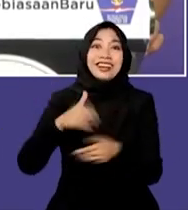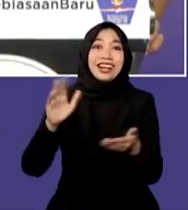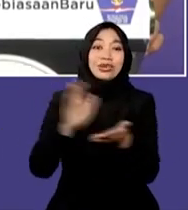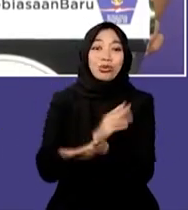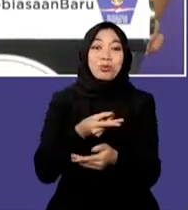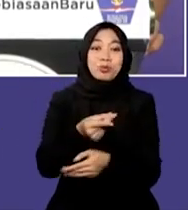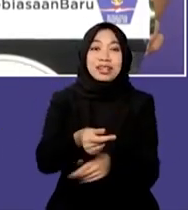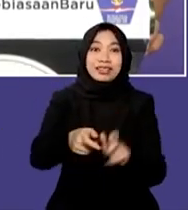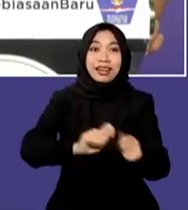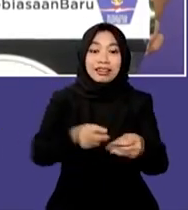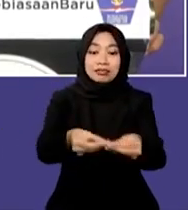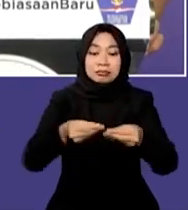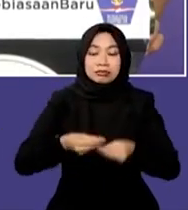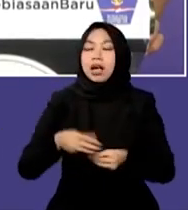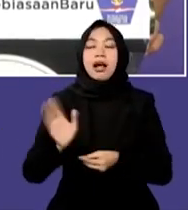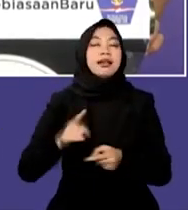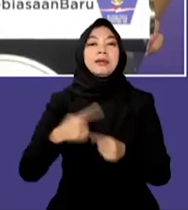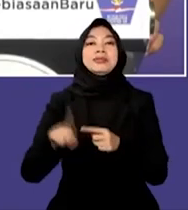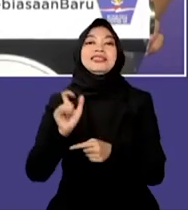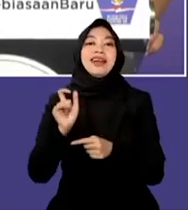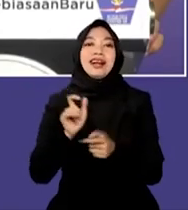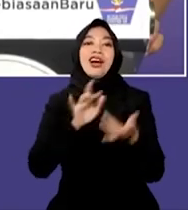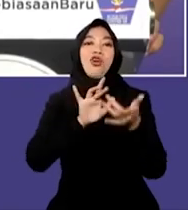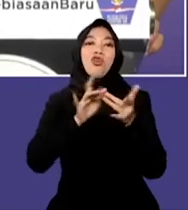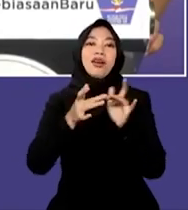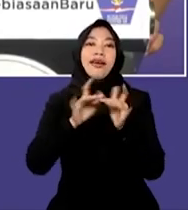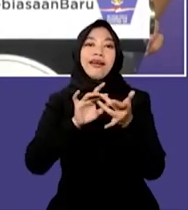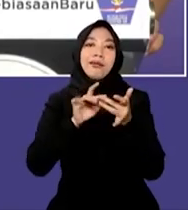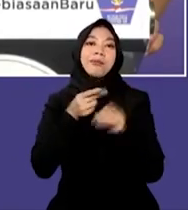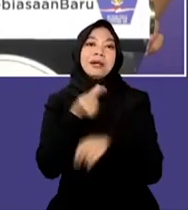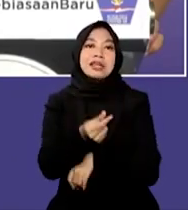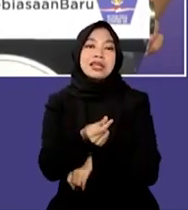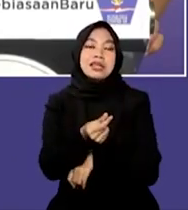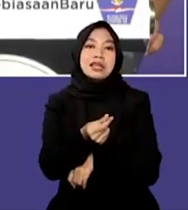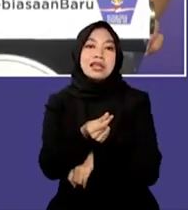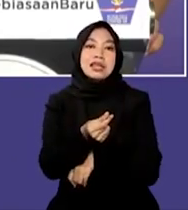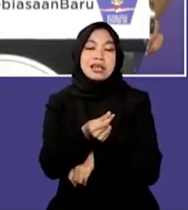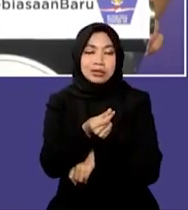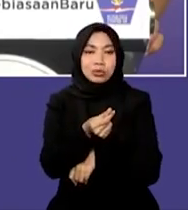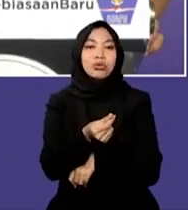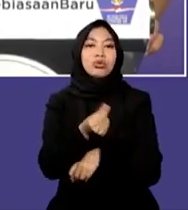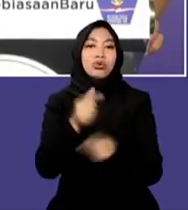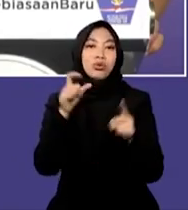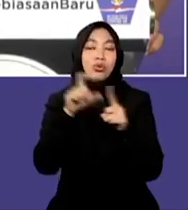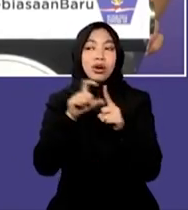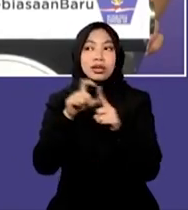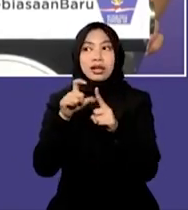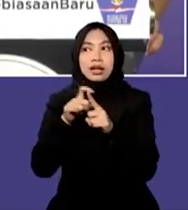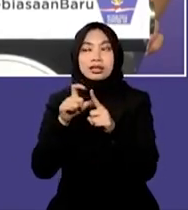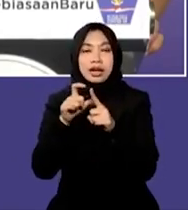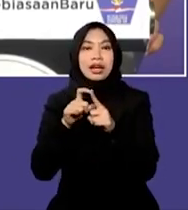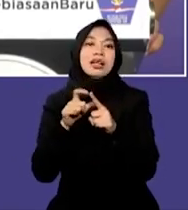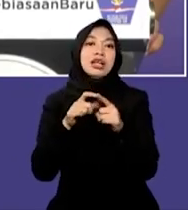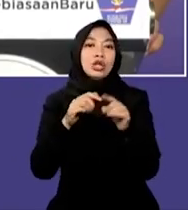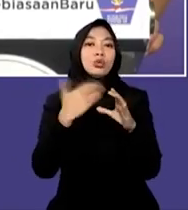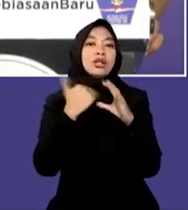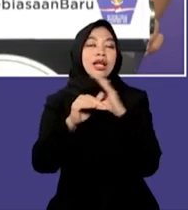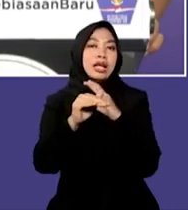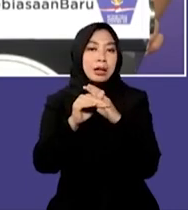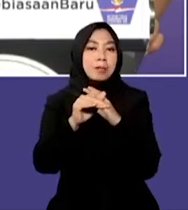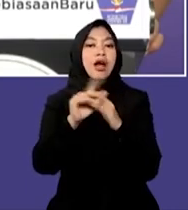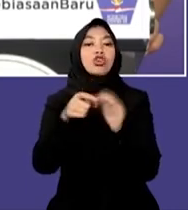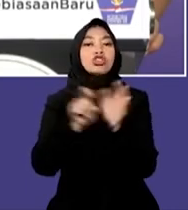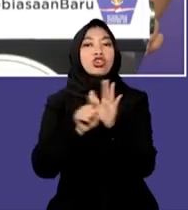tetapi semuanya dengan online dan tentunya data-data juga akan masuk dalam rangka potensi